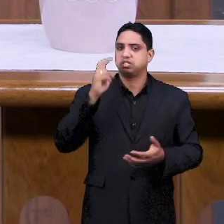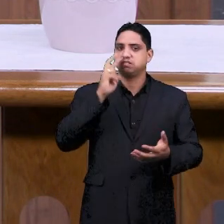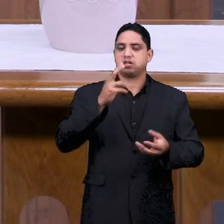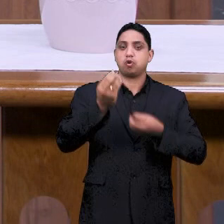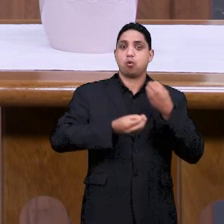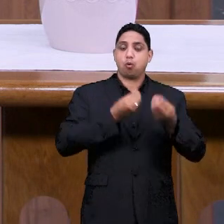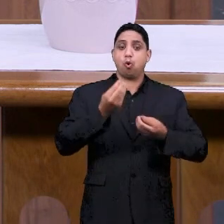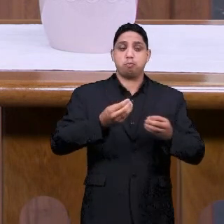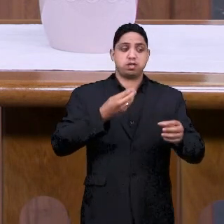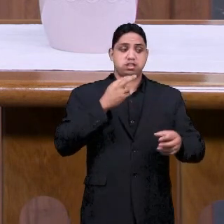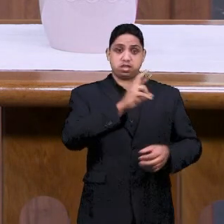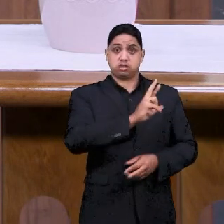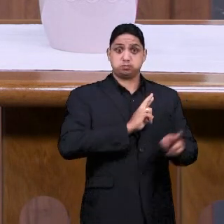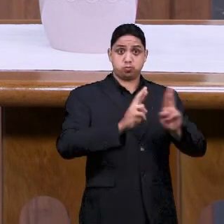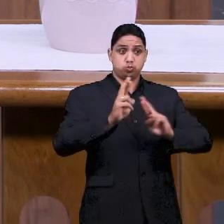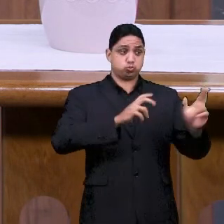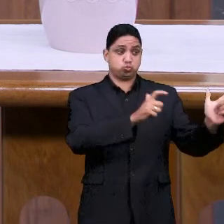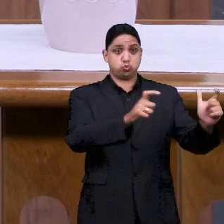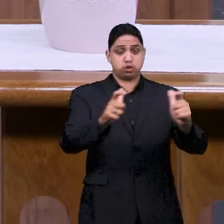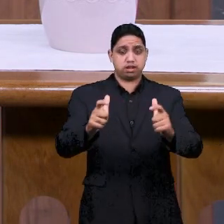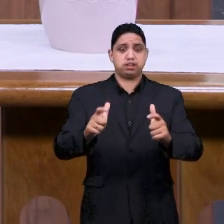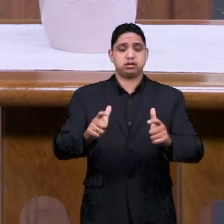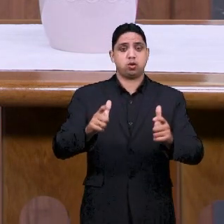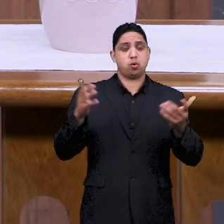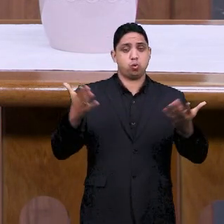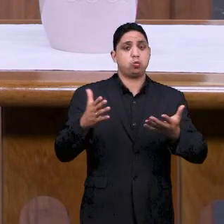voir d'où viennent les participations pour nous aujourd'hui.